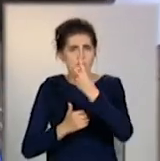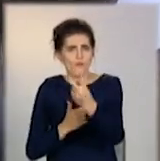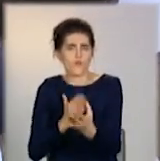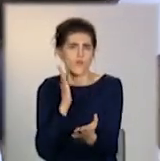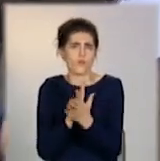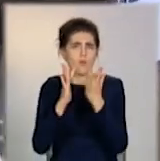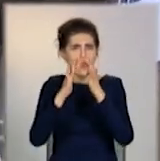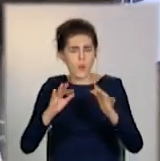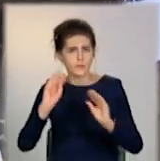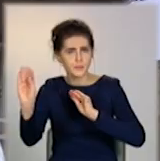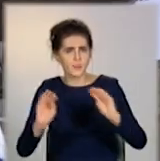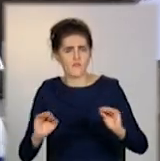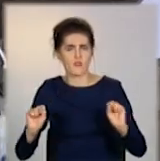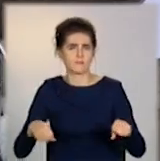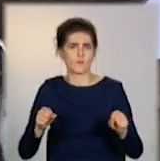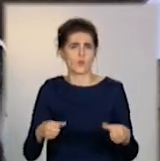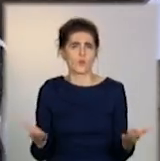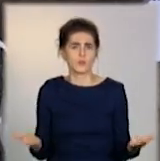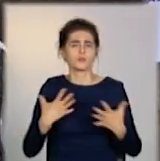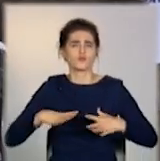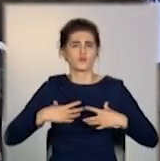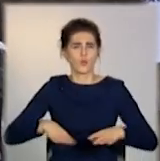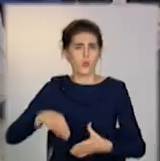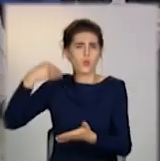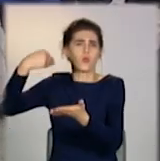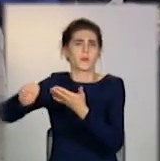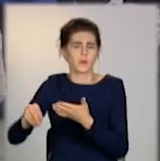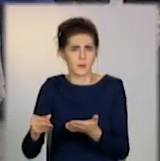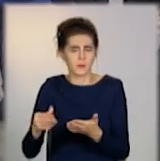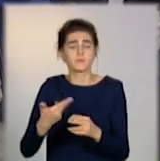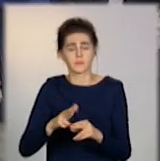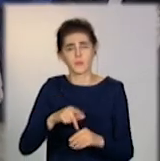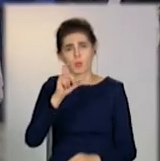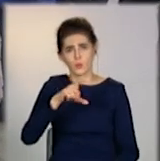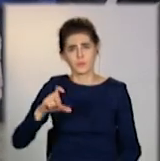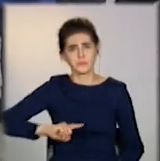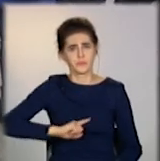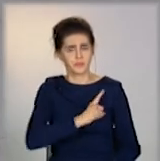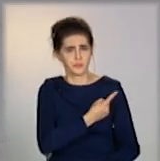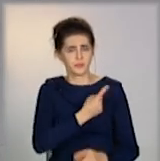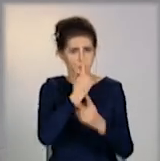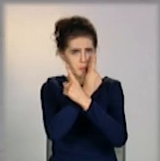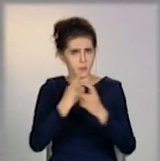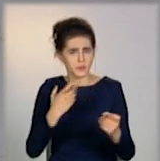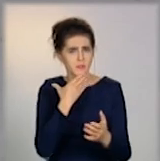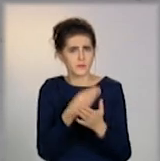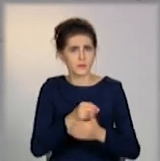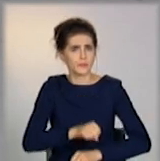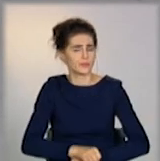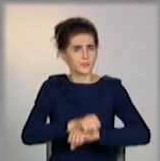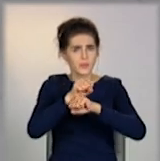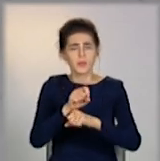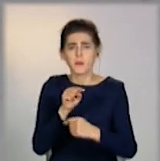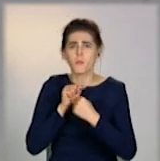ялка. Можна ці нарядити ялки, дуже красиво буде. Жителі зачитали резолюцію. Виражаємо свій протест